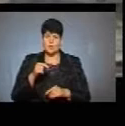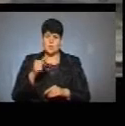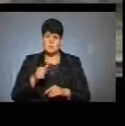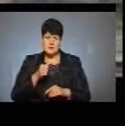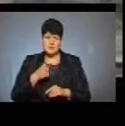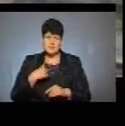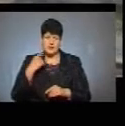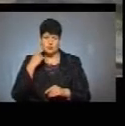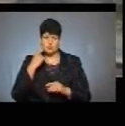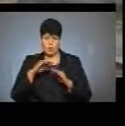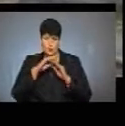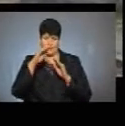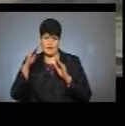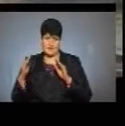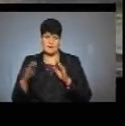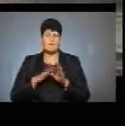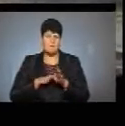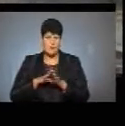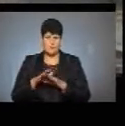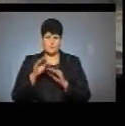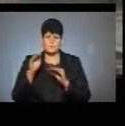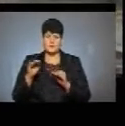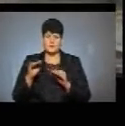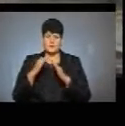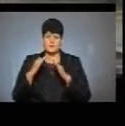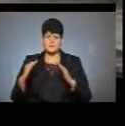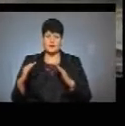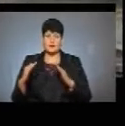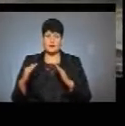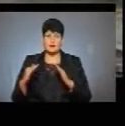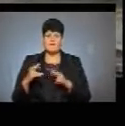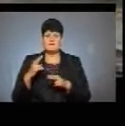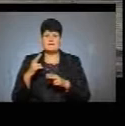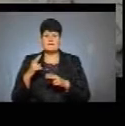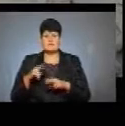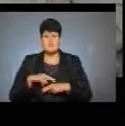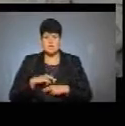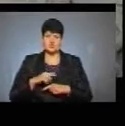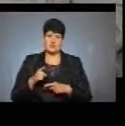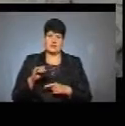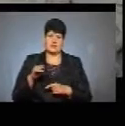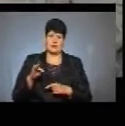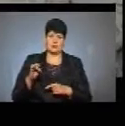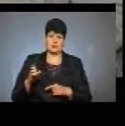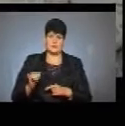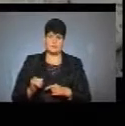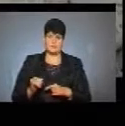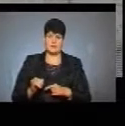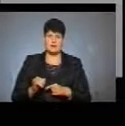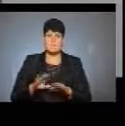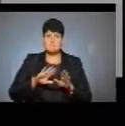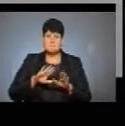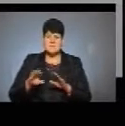я думаю, накрити. Повністю накрити і старт, і фінішну вишку, і трибуни. Михайло Годимо розповів,